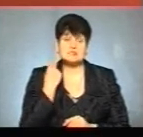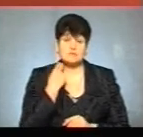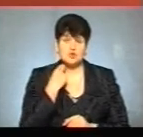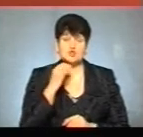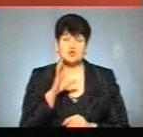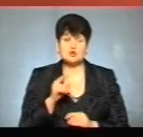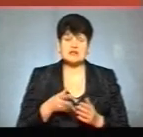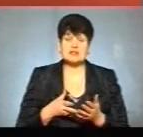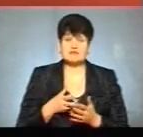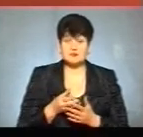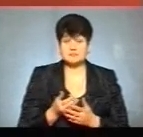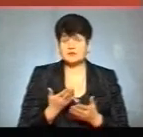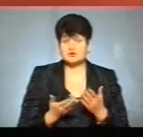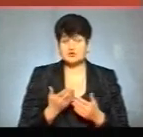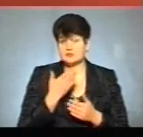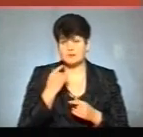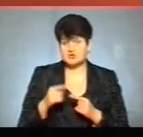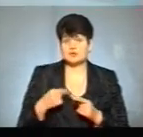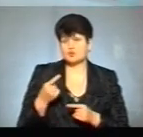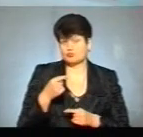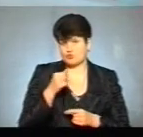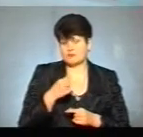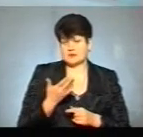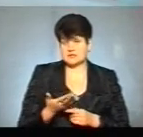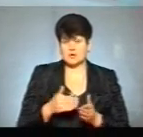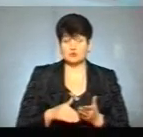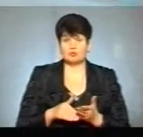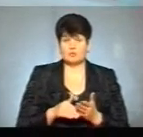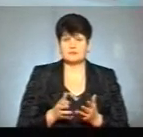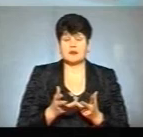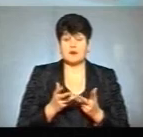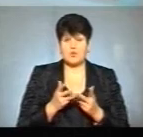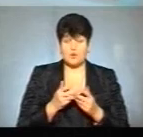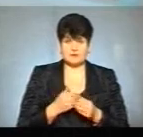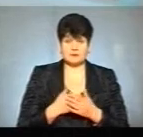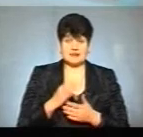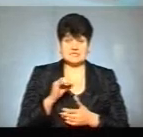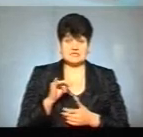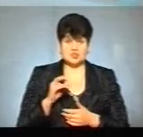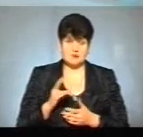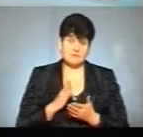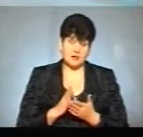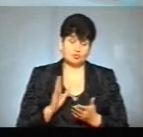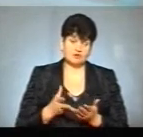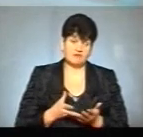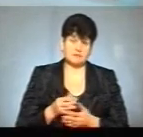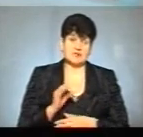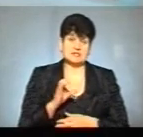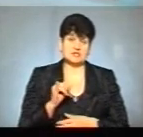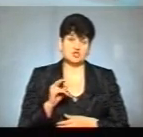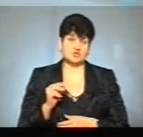соціальних виплат, якщо ще не наступив наступний місяць. Тобто допомога, нарахована допомога, наприклад, за січень, має бути виплачена в